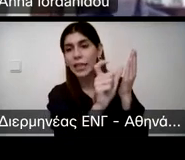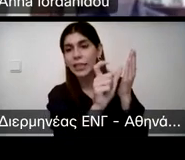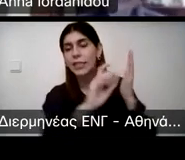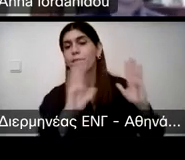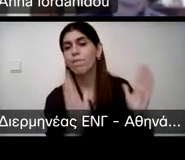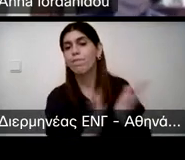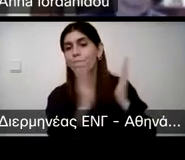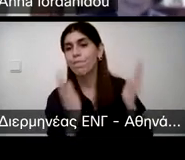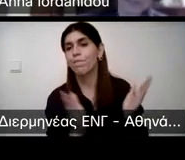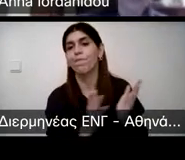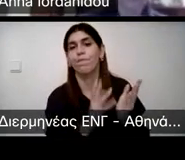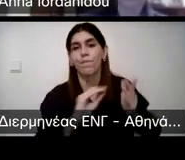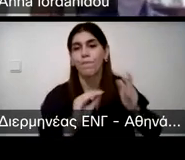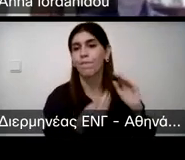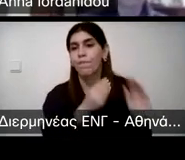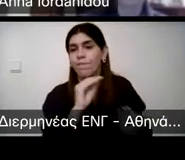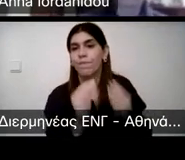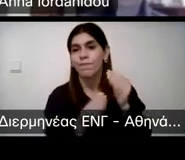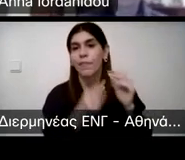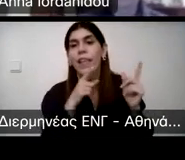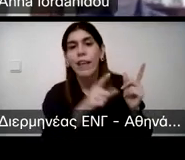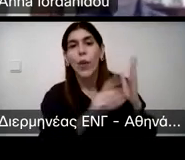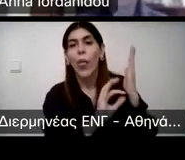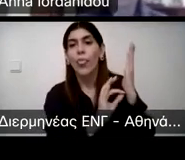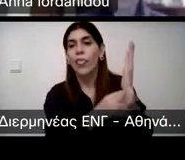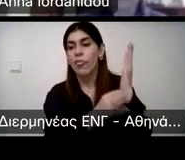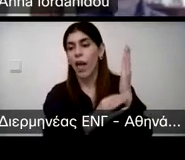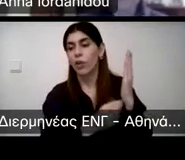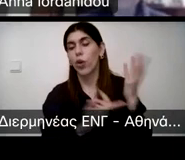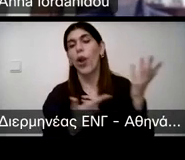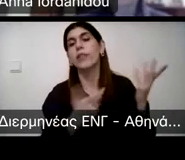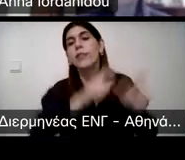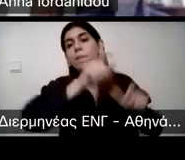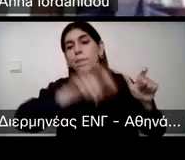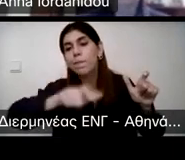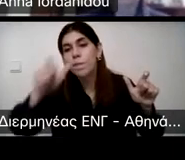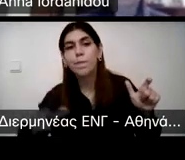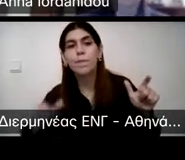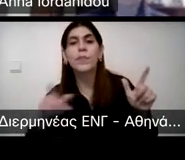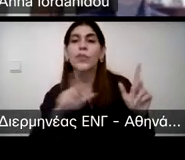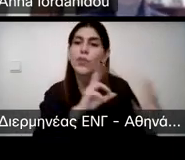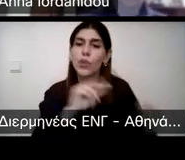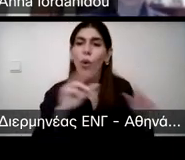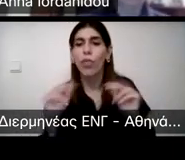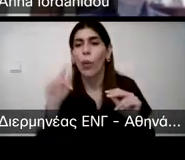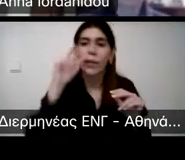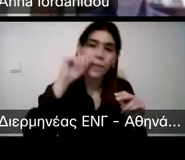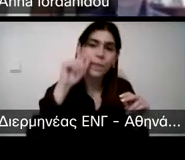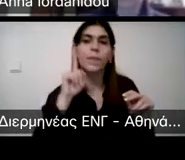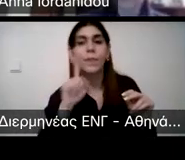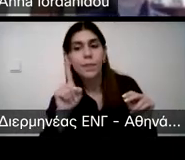Αρκετές διδακτόρισές μας αυτοαποκαλούνται διδάκτορ και διδάκτορας. Εμείς προσπαθούμε να τις πάμε προς